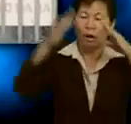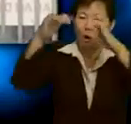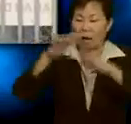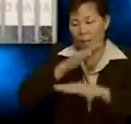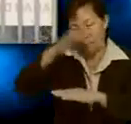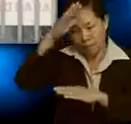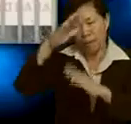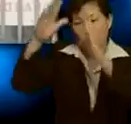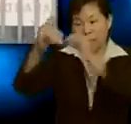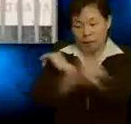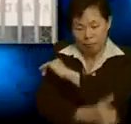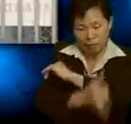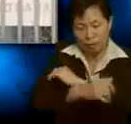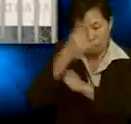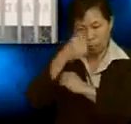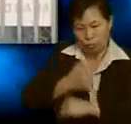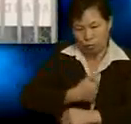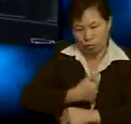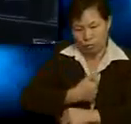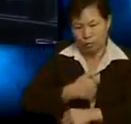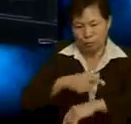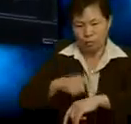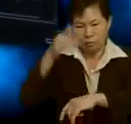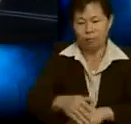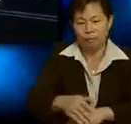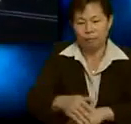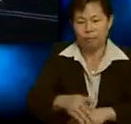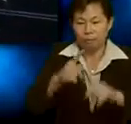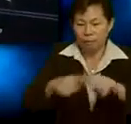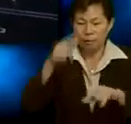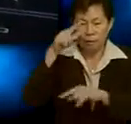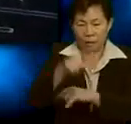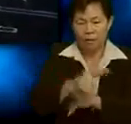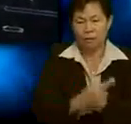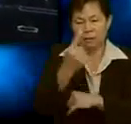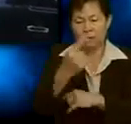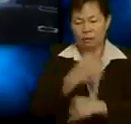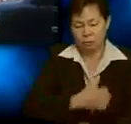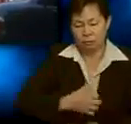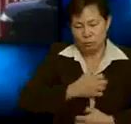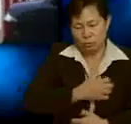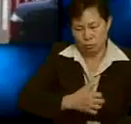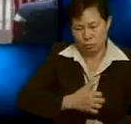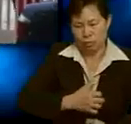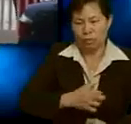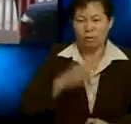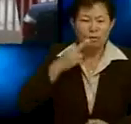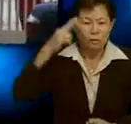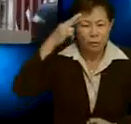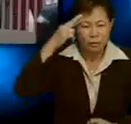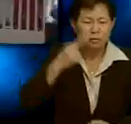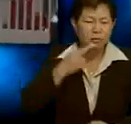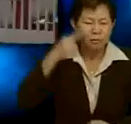harapan negara untuk diri dia masa depan. Tapi dia melihatkan bahawa satu keseronokan. Jadi itu dikatakan remaja,